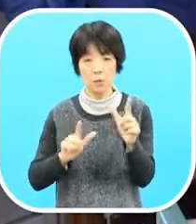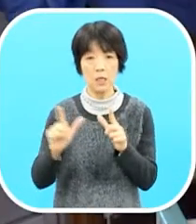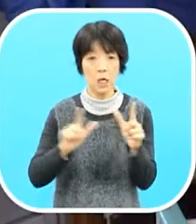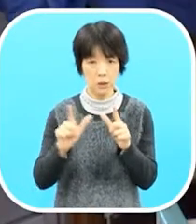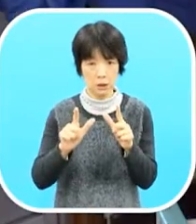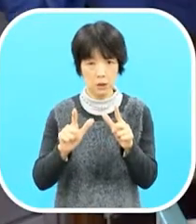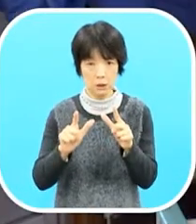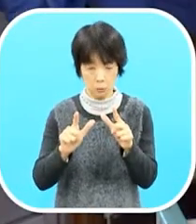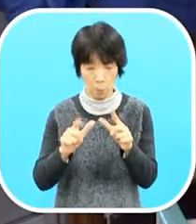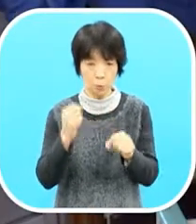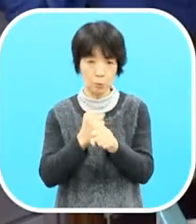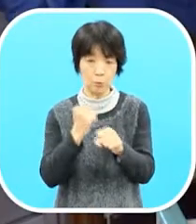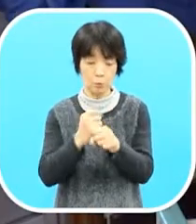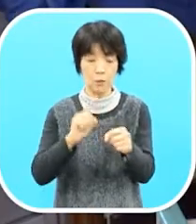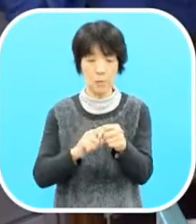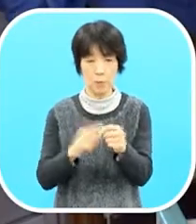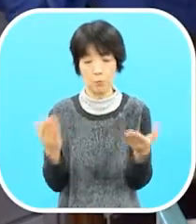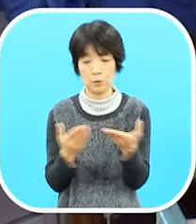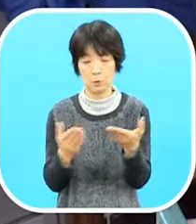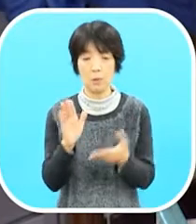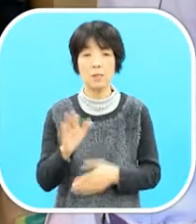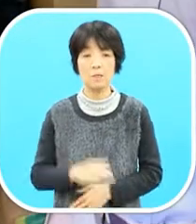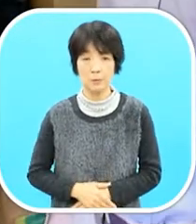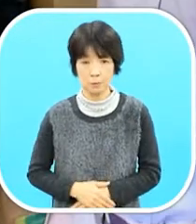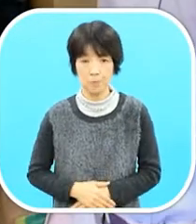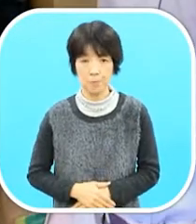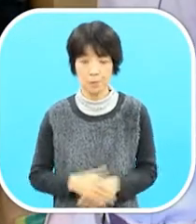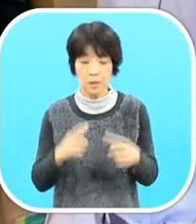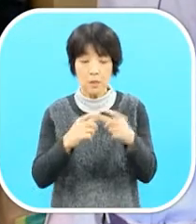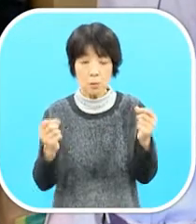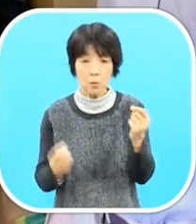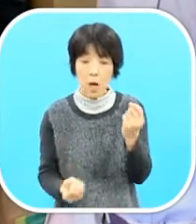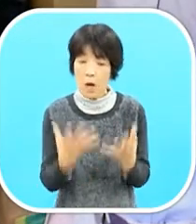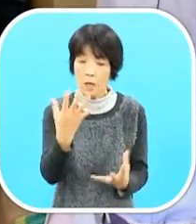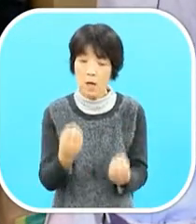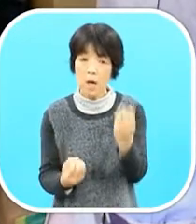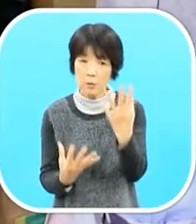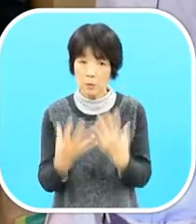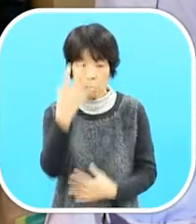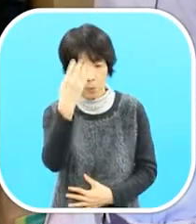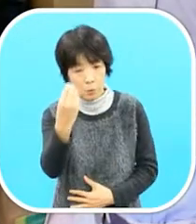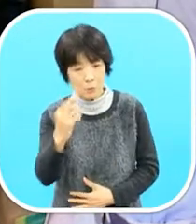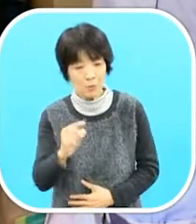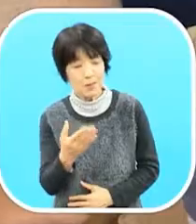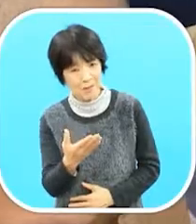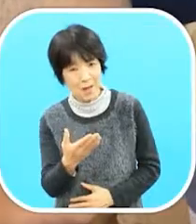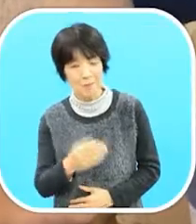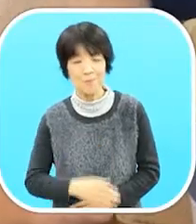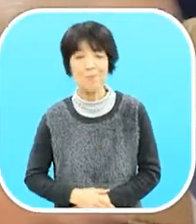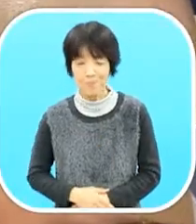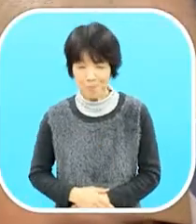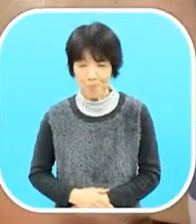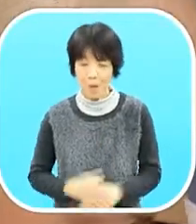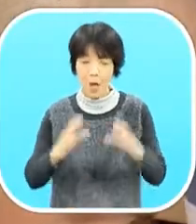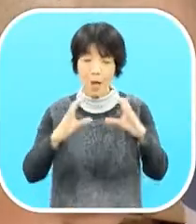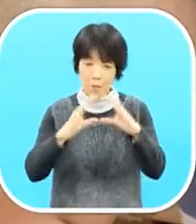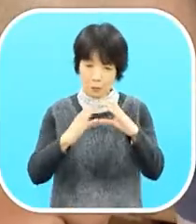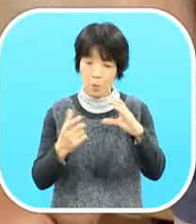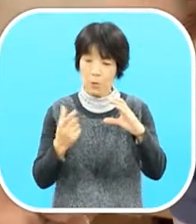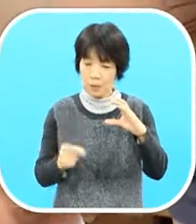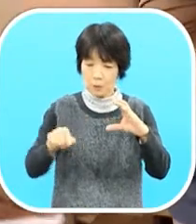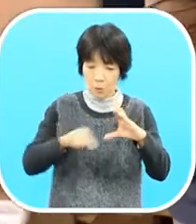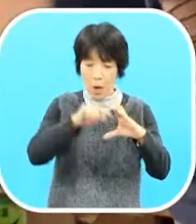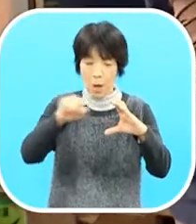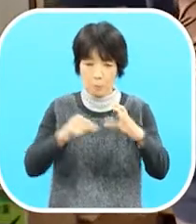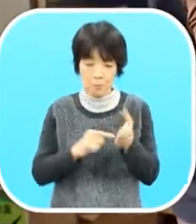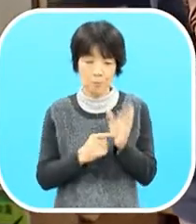ものをかたどるための作業をしています。 日本の花火の魅力ってどんなところだと思いますか。 いかに丸いものを丸く作